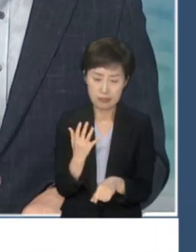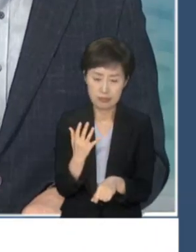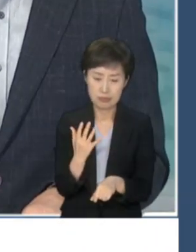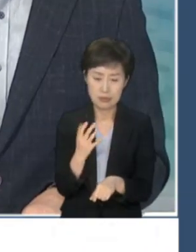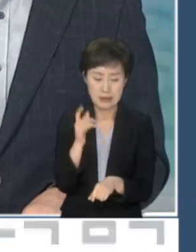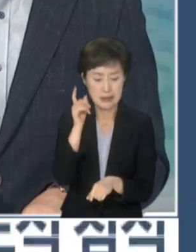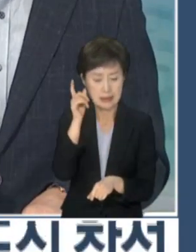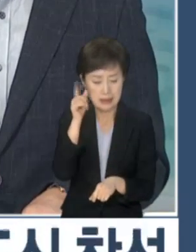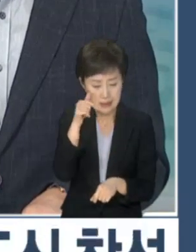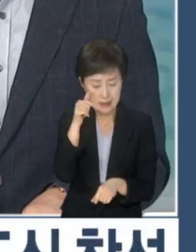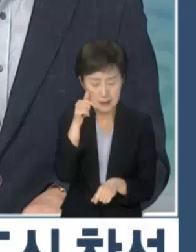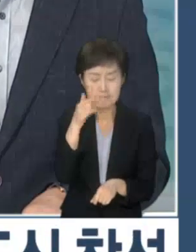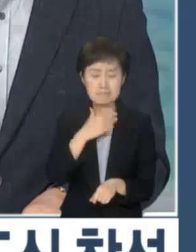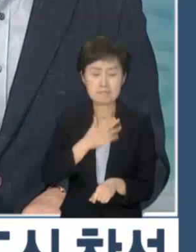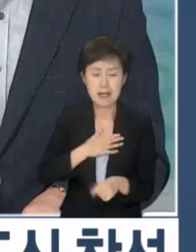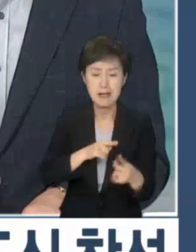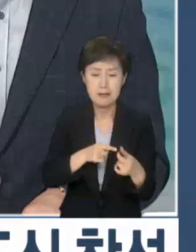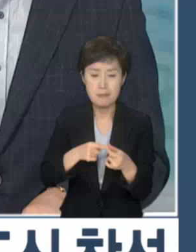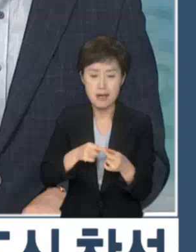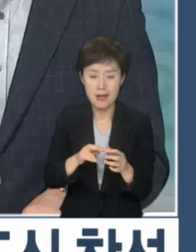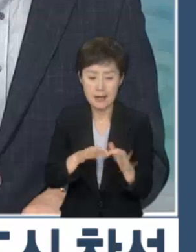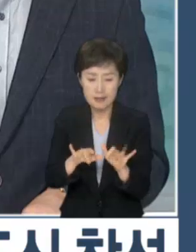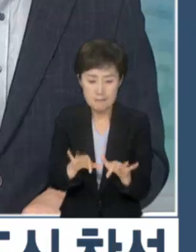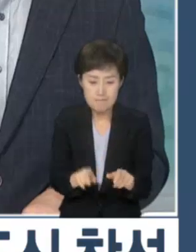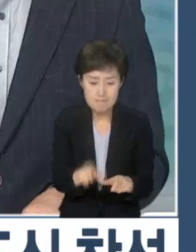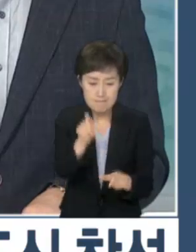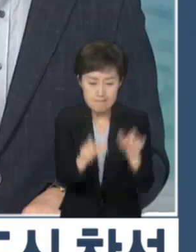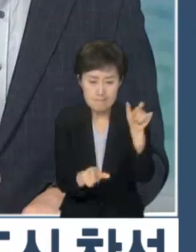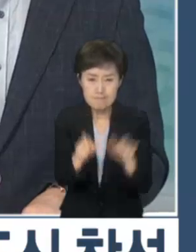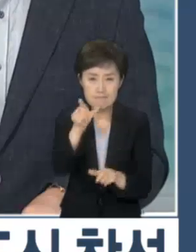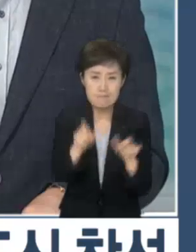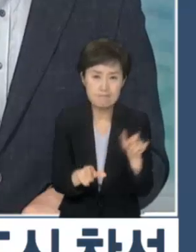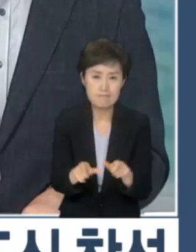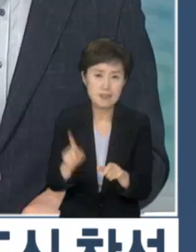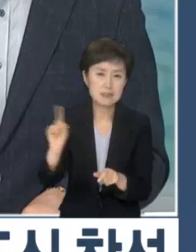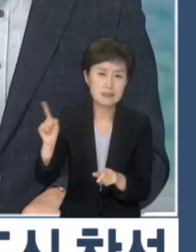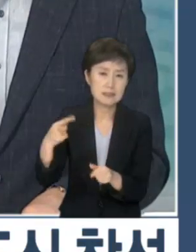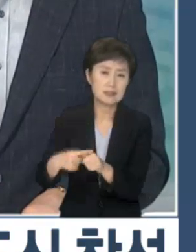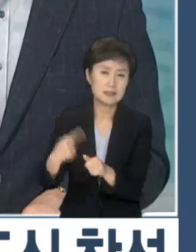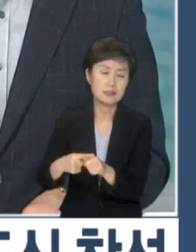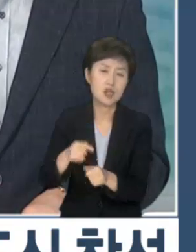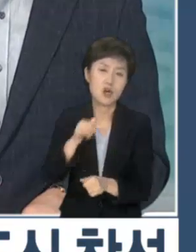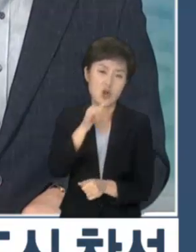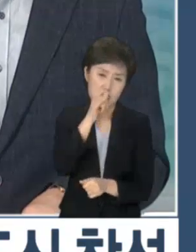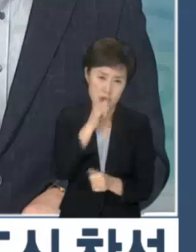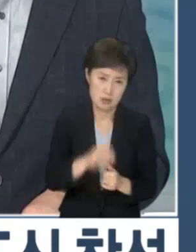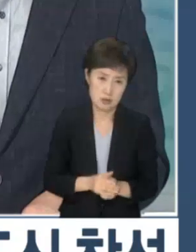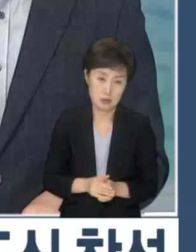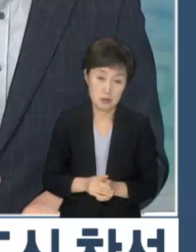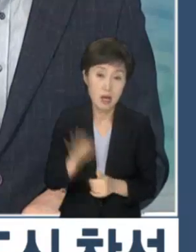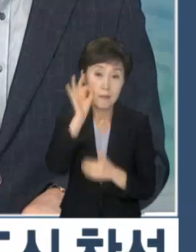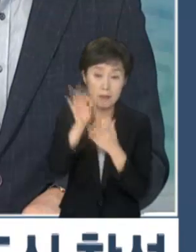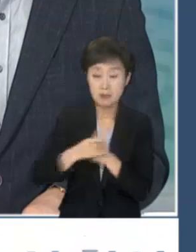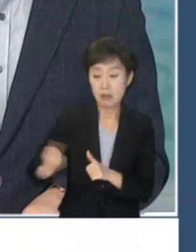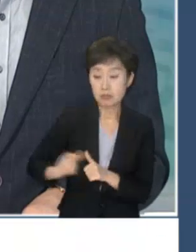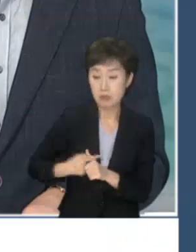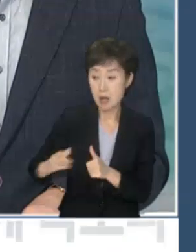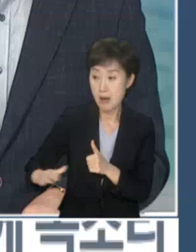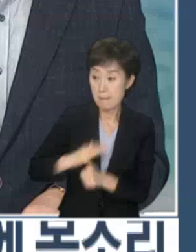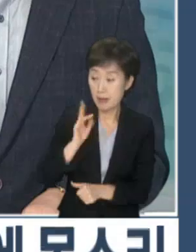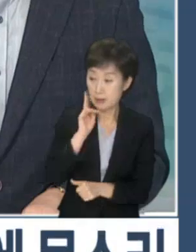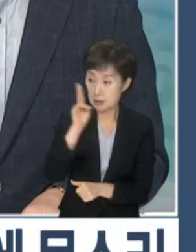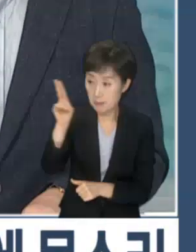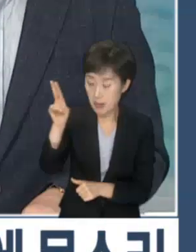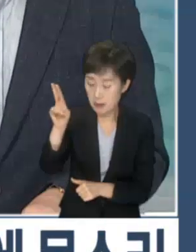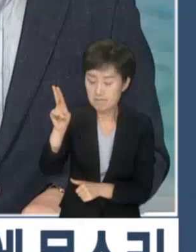소극적 방법이지만 SNS를 통해서 이런 의견을 표명하고 실제 공격이 매우 심하실 경우에는 한두 번의 그 외부